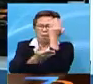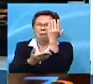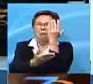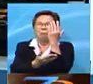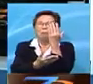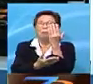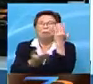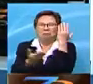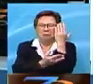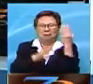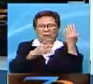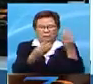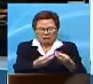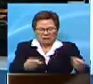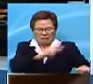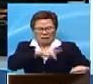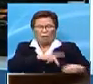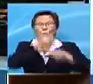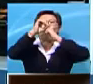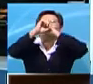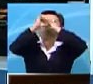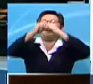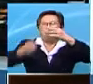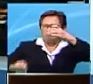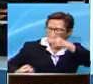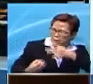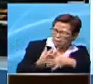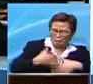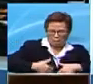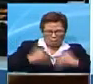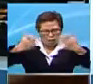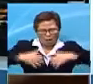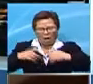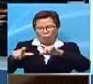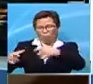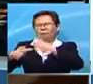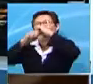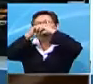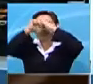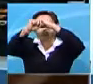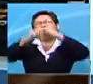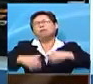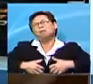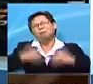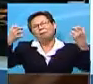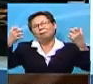milik masyarakat orang asli sehingga menimbulkan kemarahan dalam kalangan golongan tersebut.